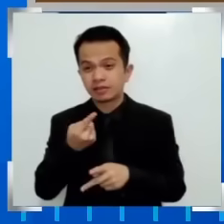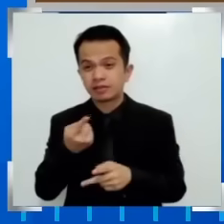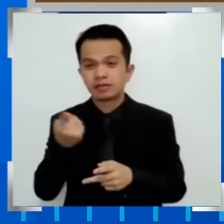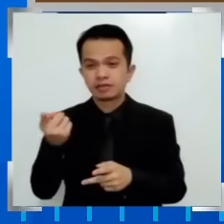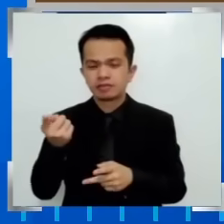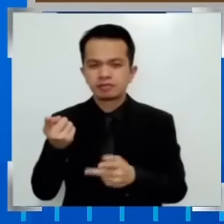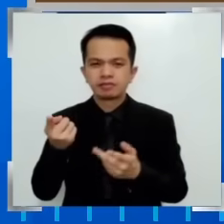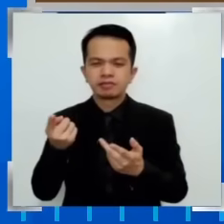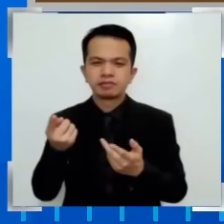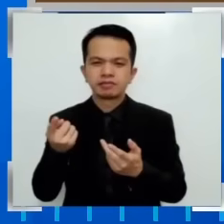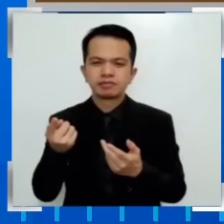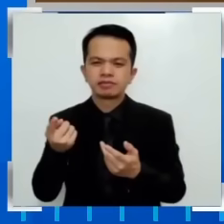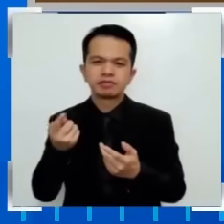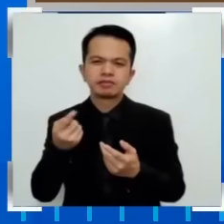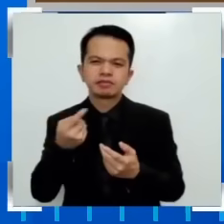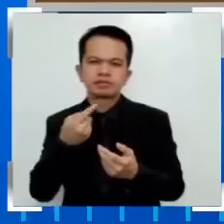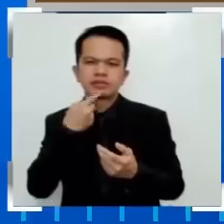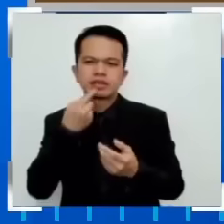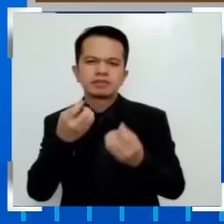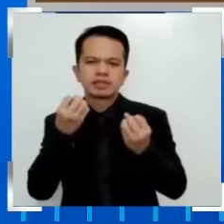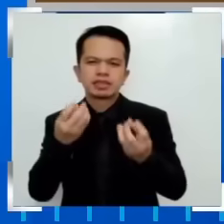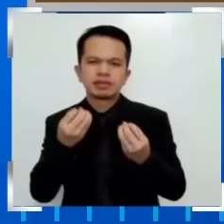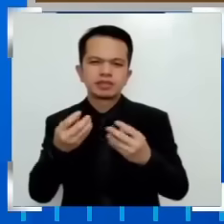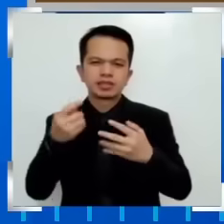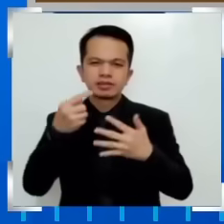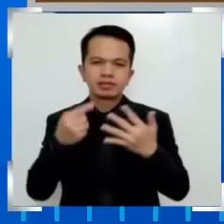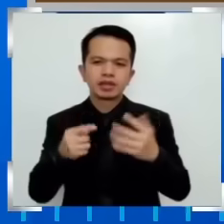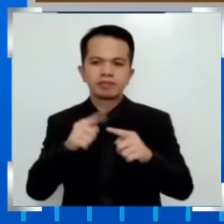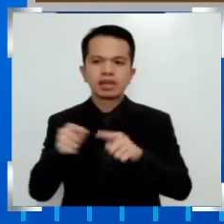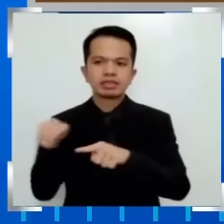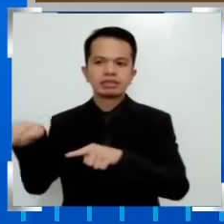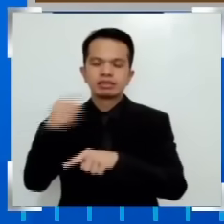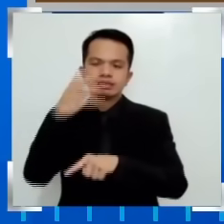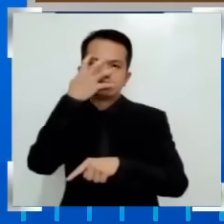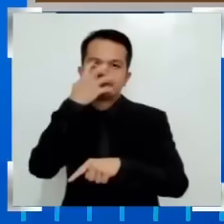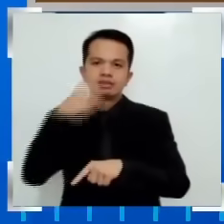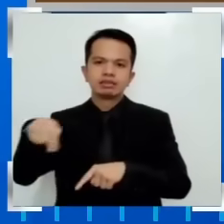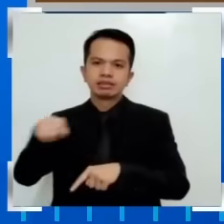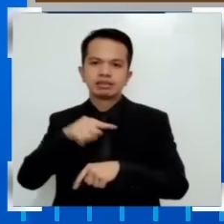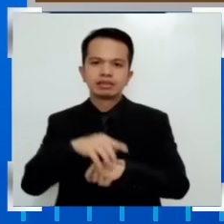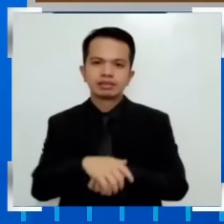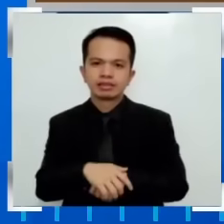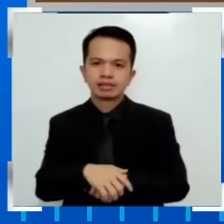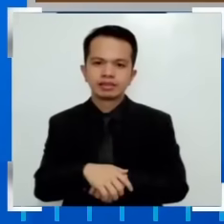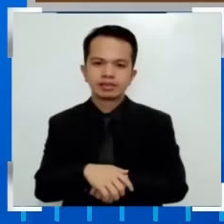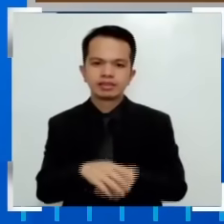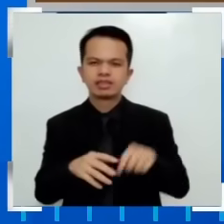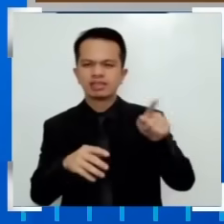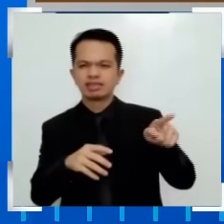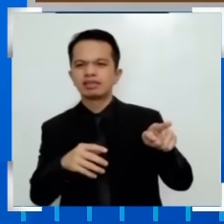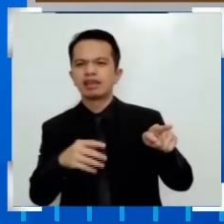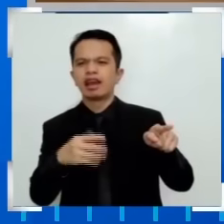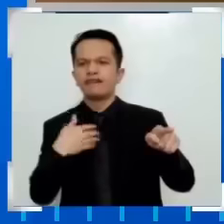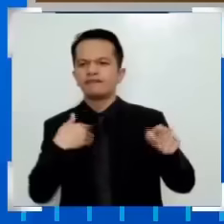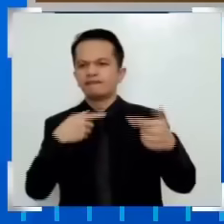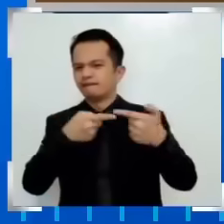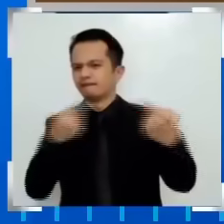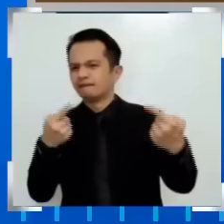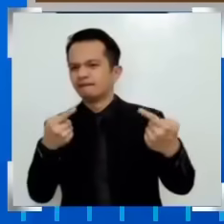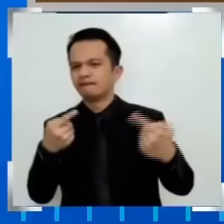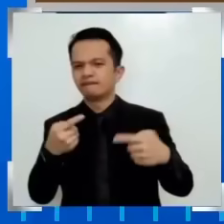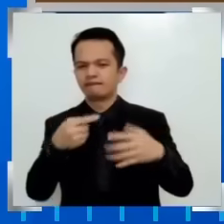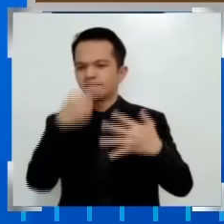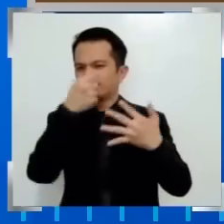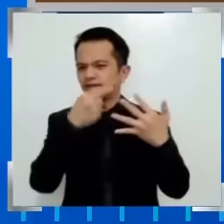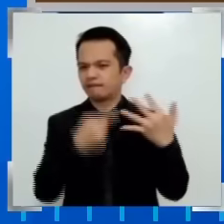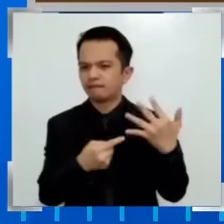ano. Yun lang, pero galit. Yung Teofilo na yan, marami yung ano. Wala naman siyang